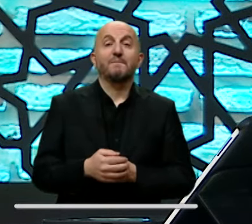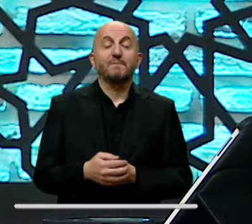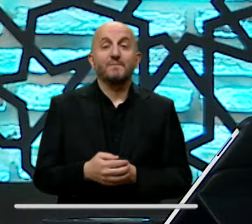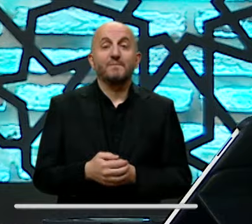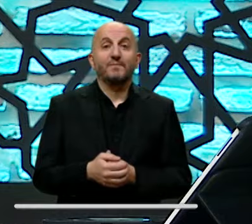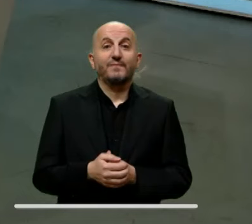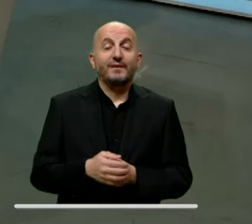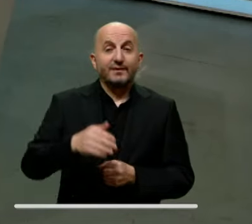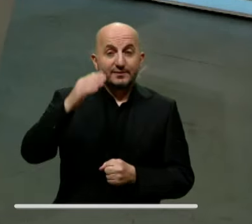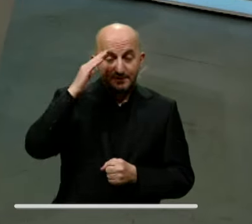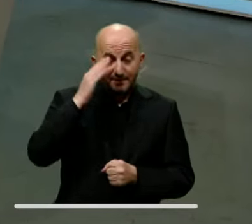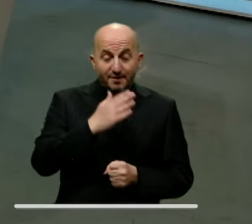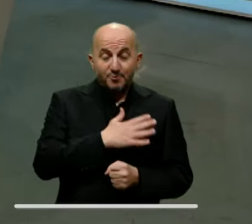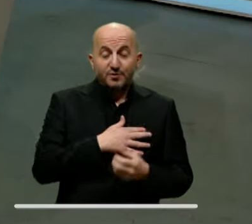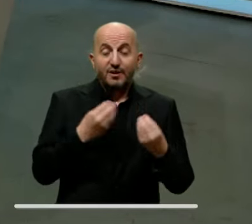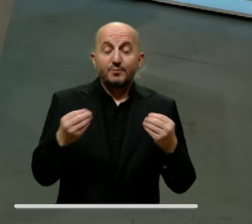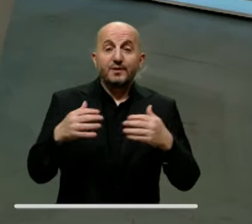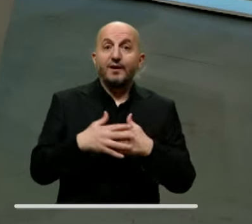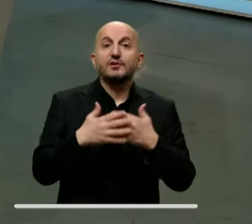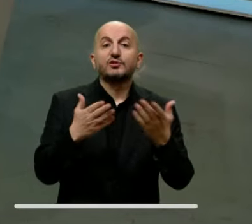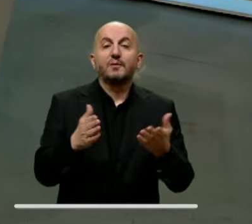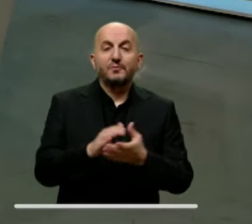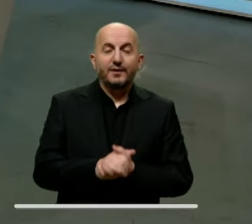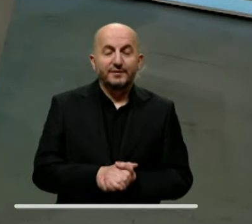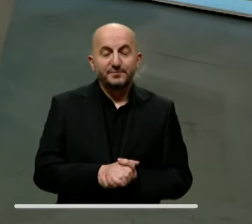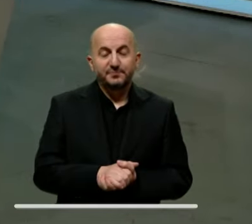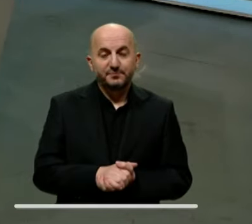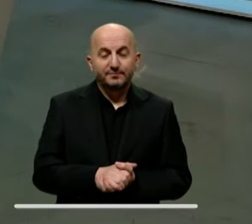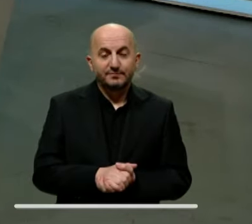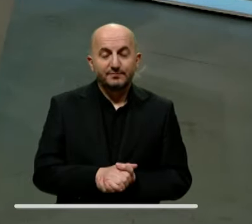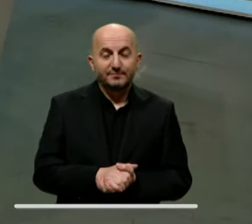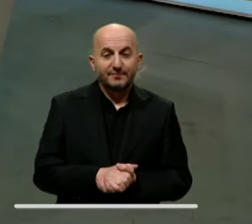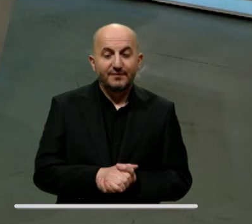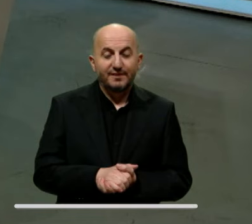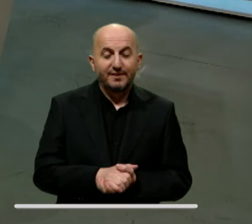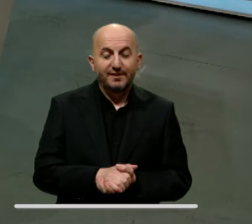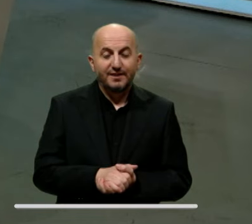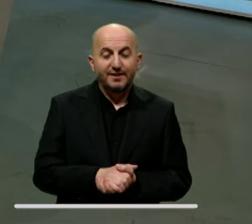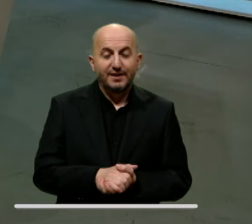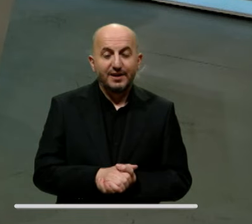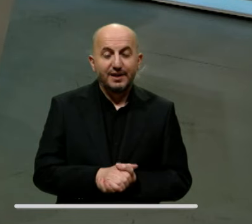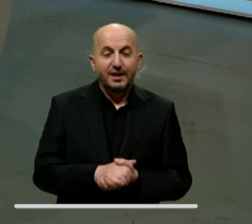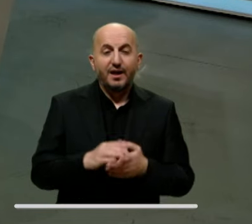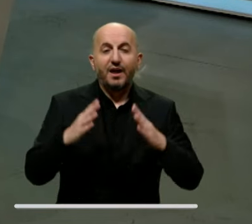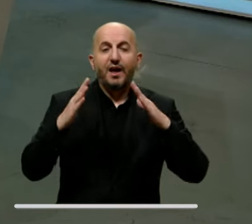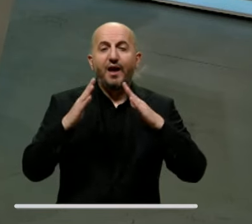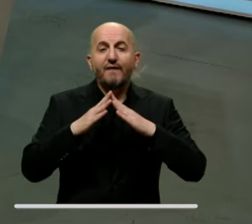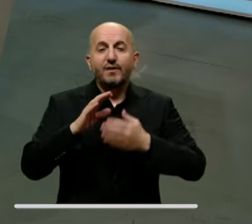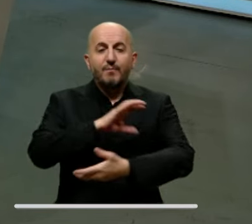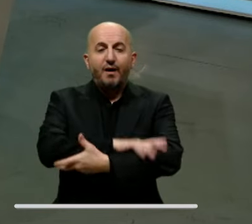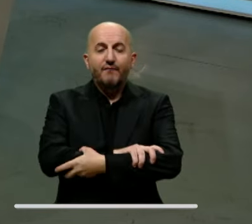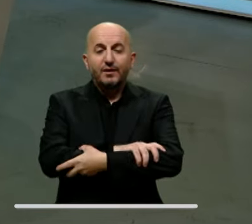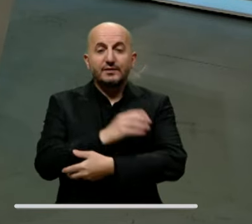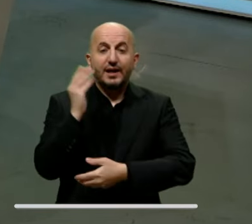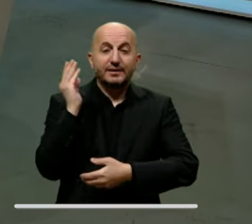yayınımıza e Selamünaleyküm İyi akşamlar hocam Ve Aleykümselam hocam Evim afad'a gitti